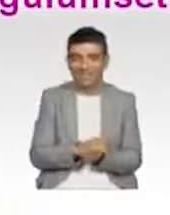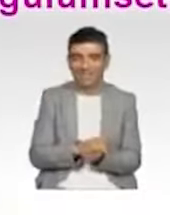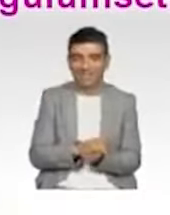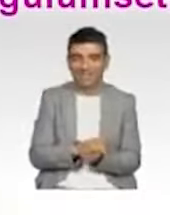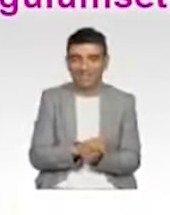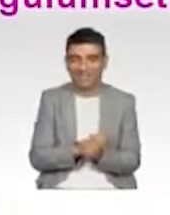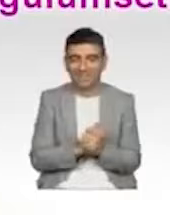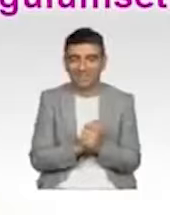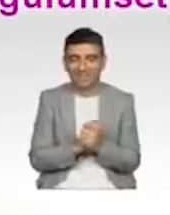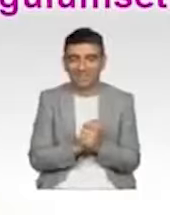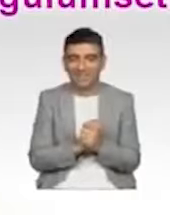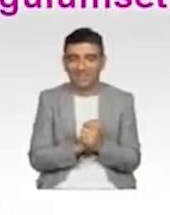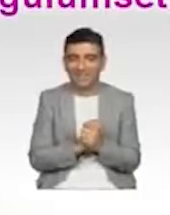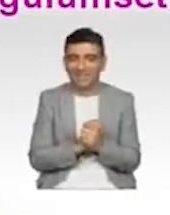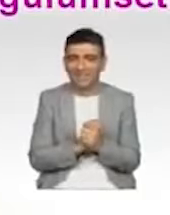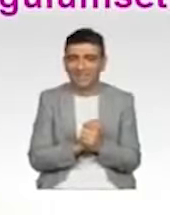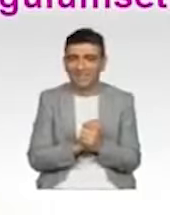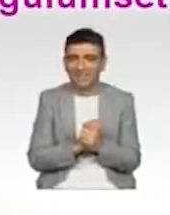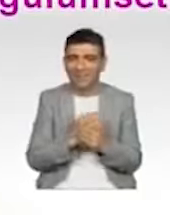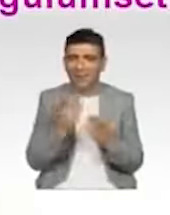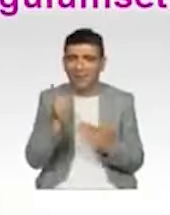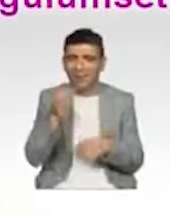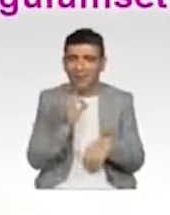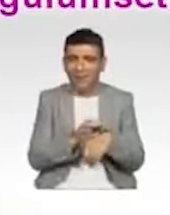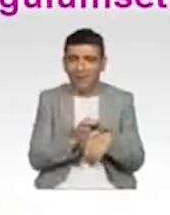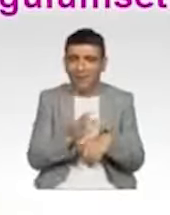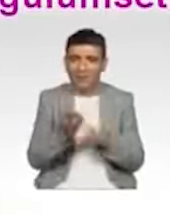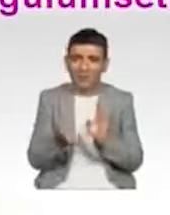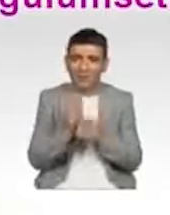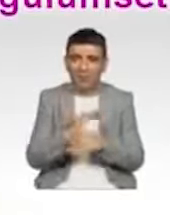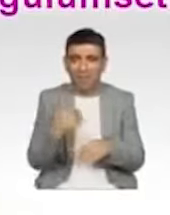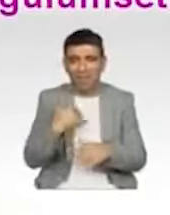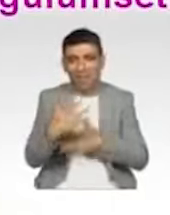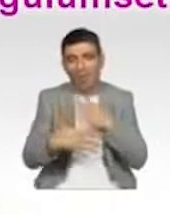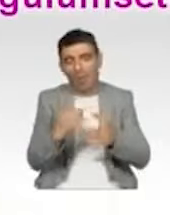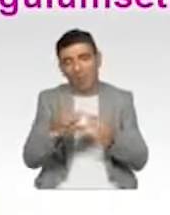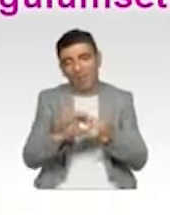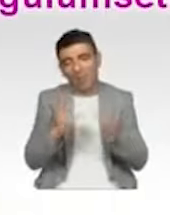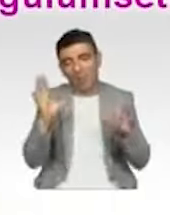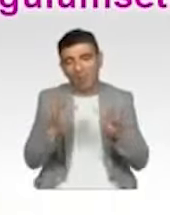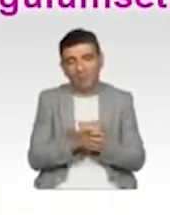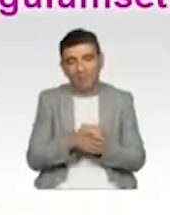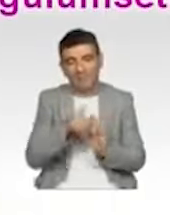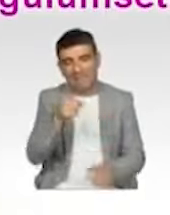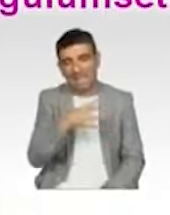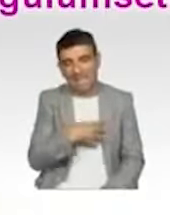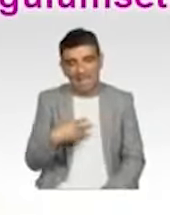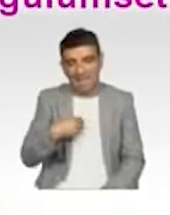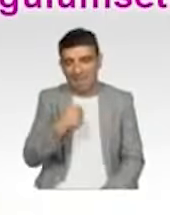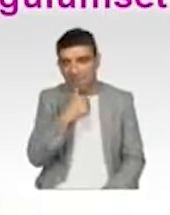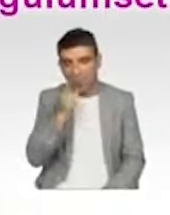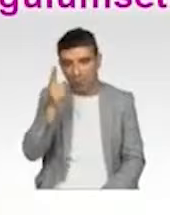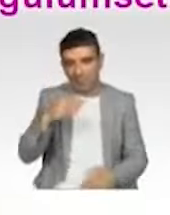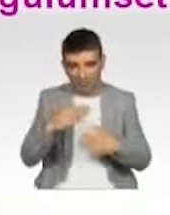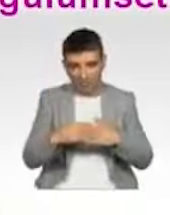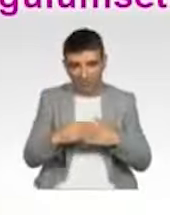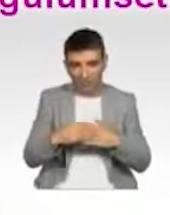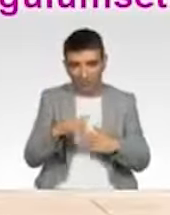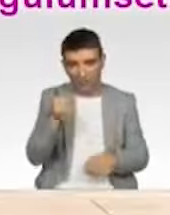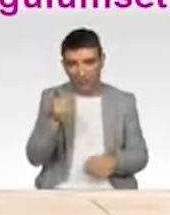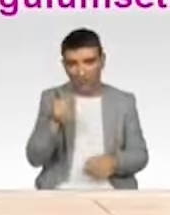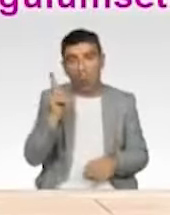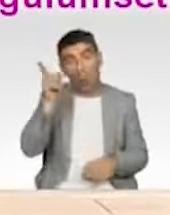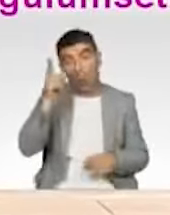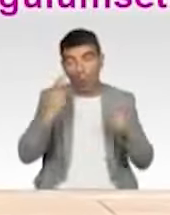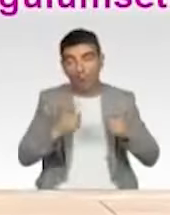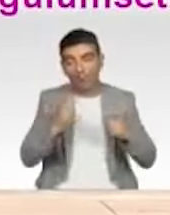verseydik. O anı yaşadıktan sonra zaten bende olay koptu. Siz anneyle babayla orada mı tanıştınız? Gidince mi tanıştınız yoksa böyle tabii, düğün tabii